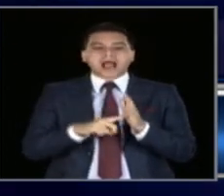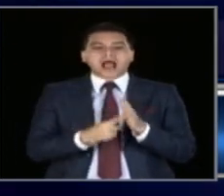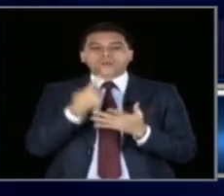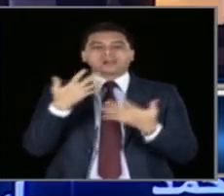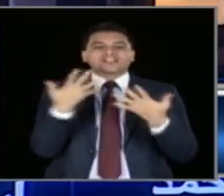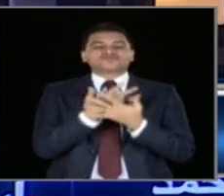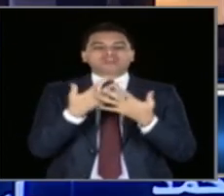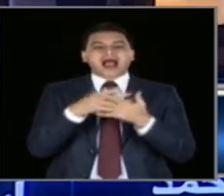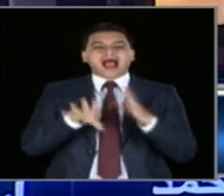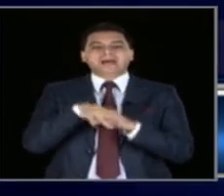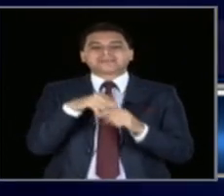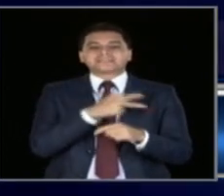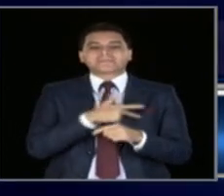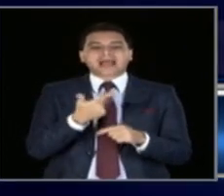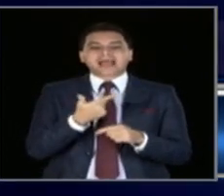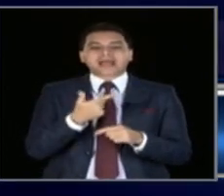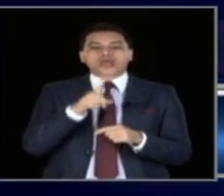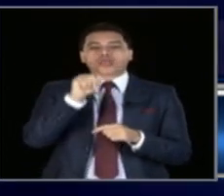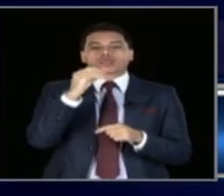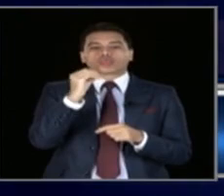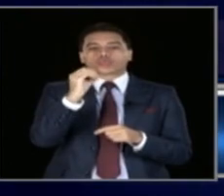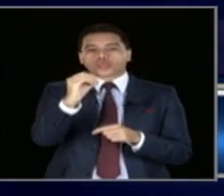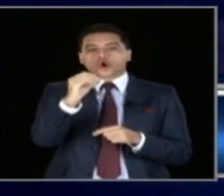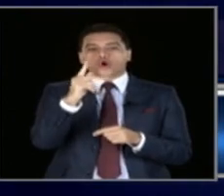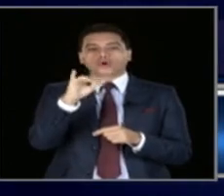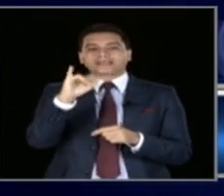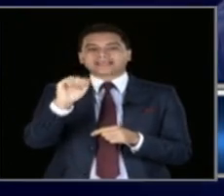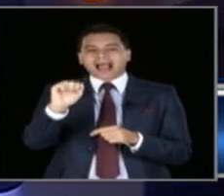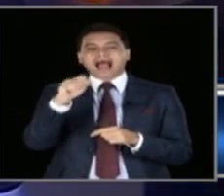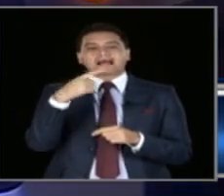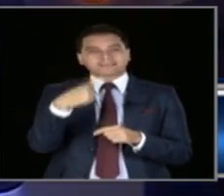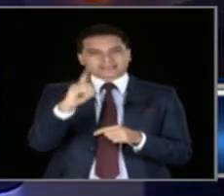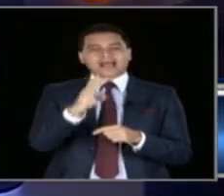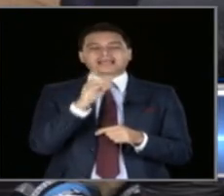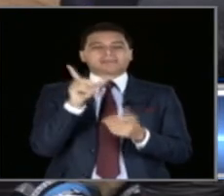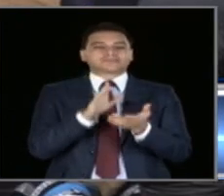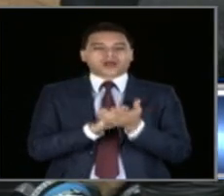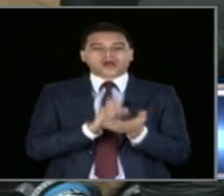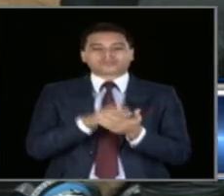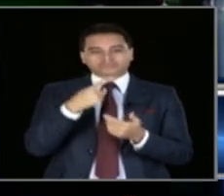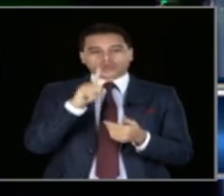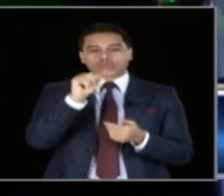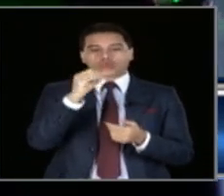شركة إيه؟ نوكيا. أحمد الصديق، نوكيا، إجابة صحيحة، برافو عليك.